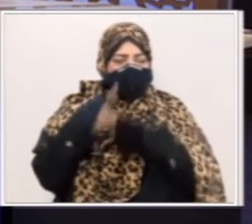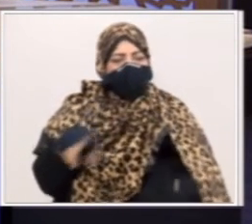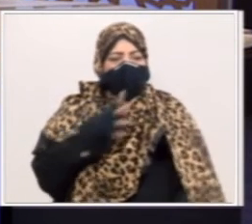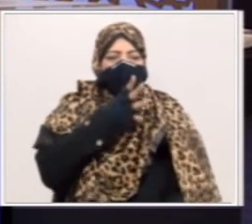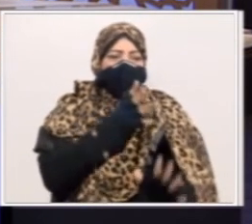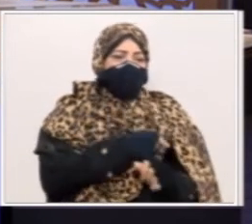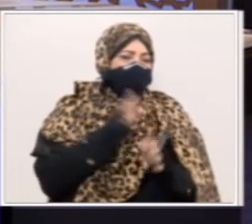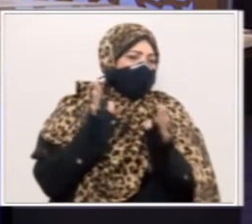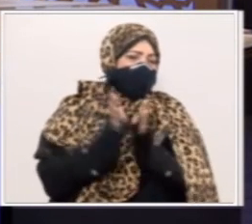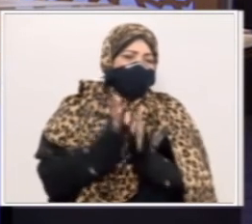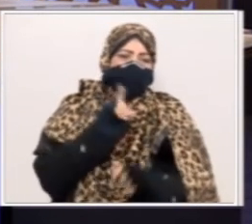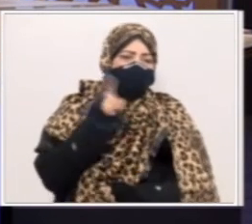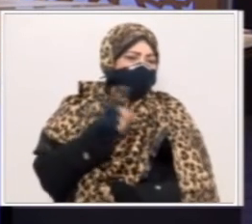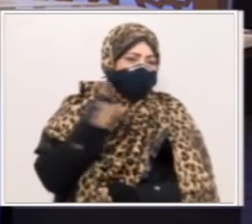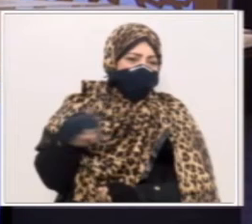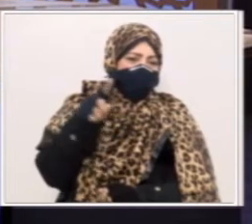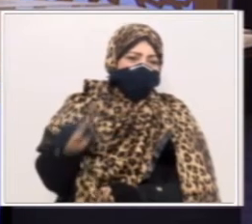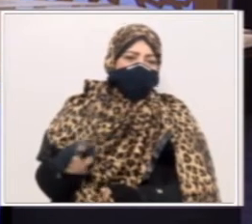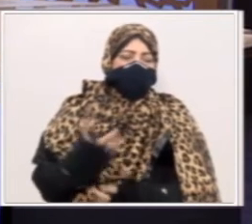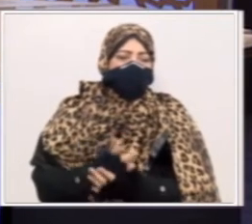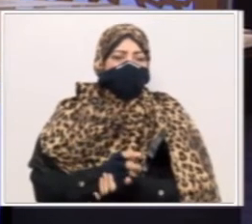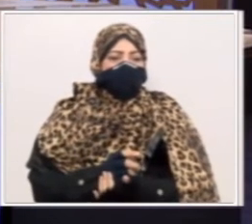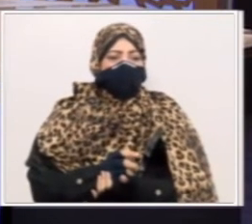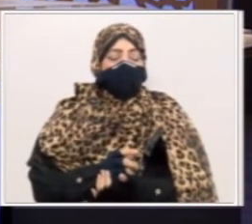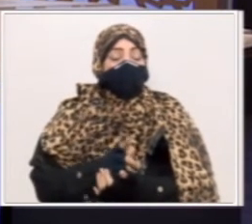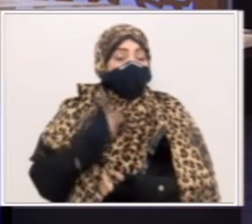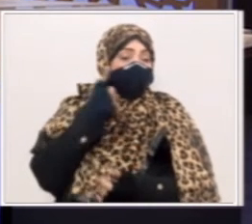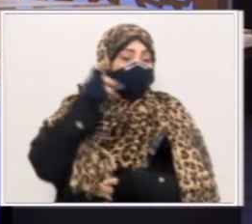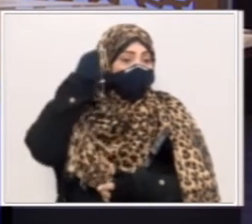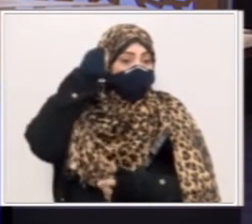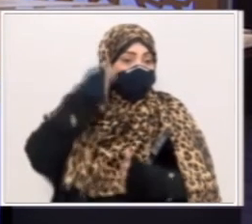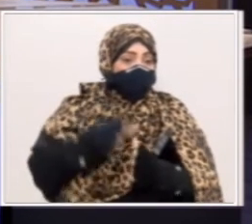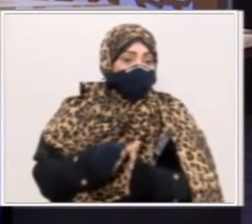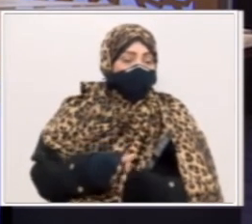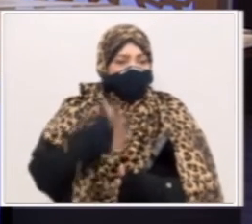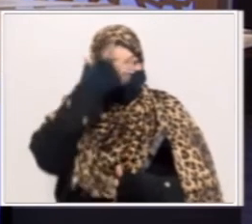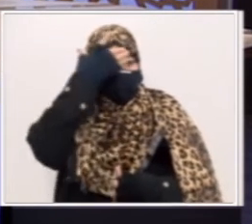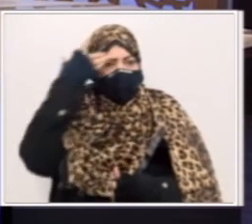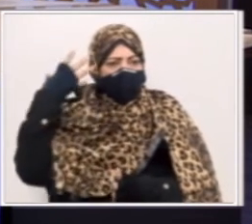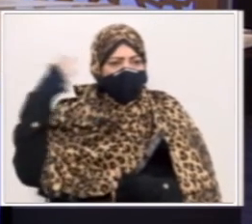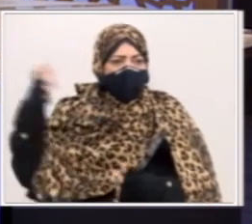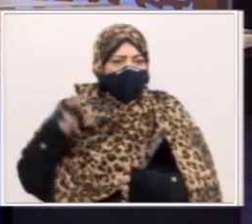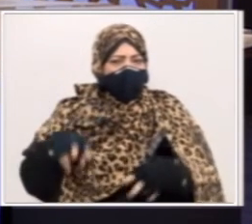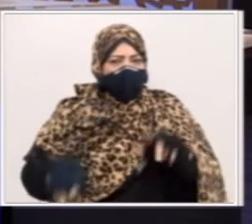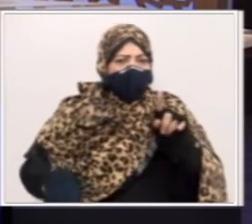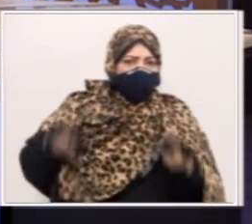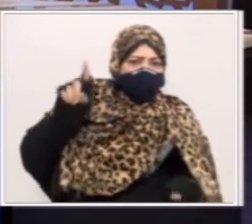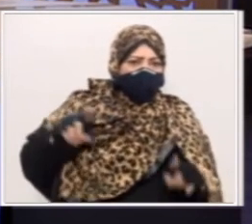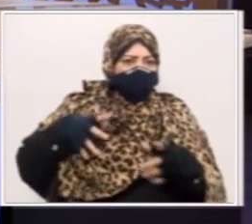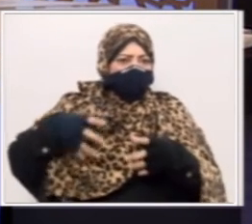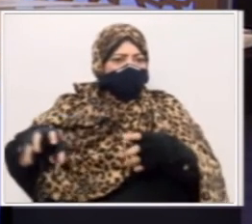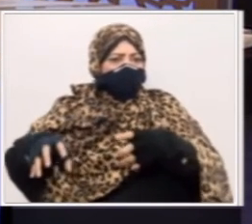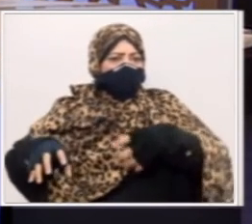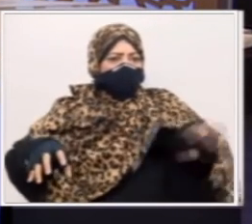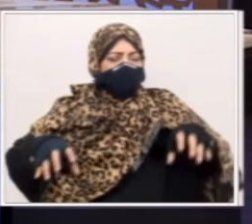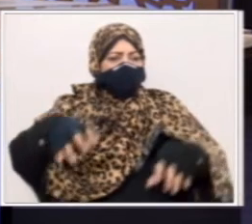فالعلماء اختلفوا في هذه القضية في العطية في حال الحياة، هل يشترط فيها العدل أم لا يشترط فيها العدل؟